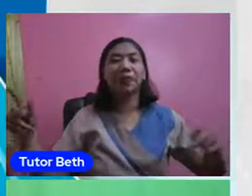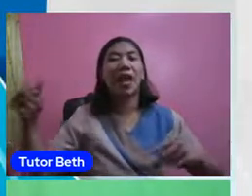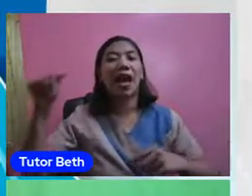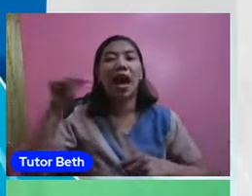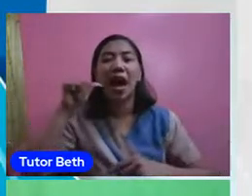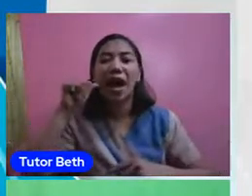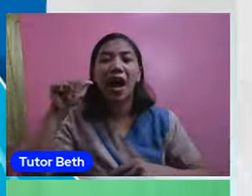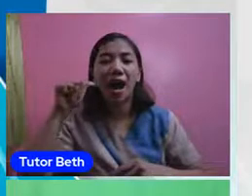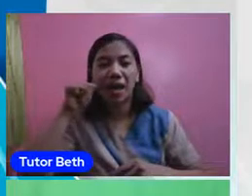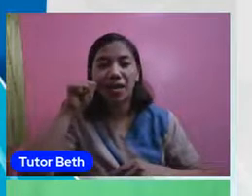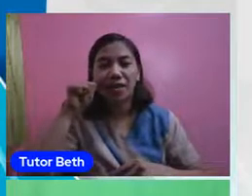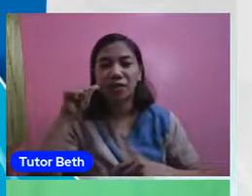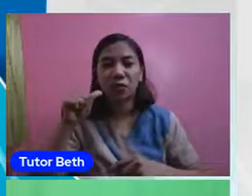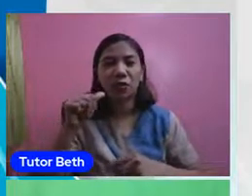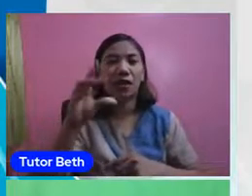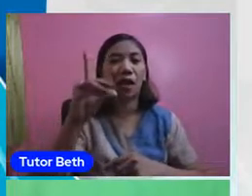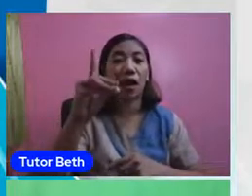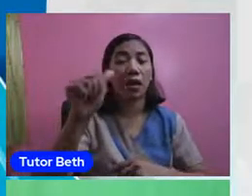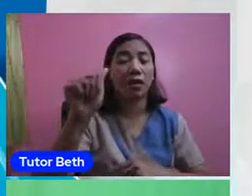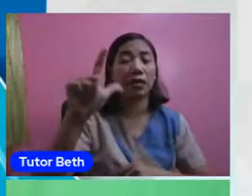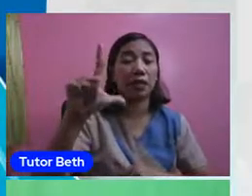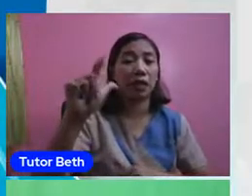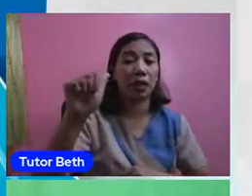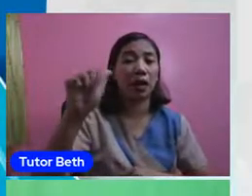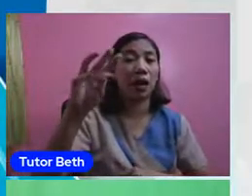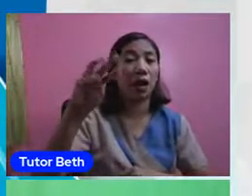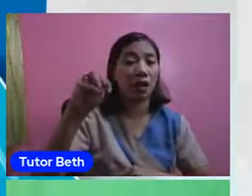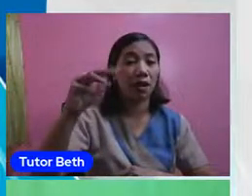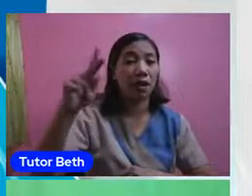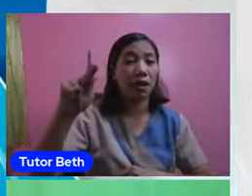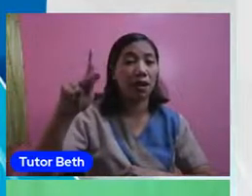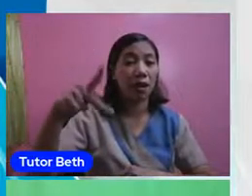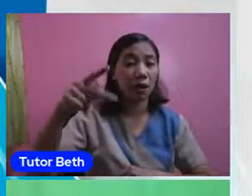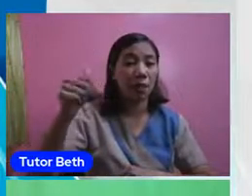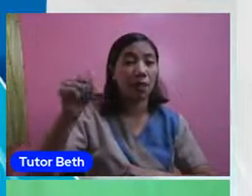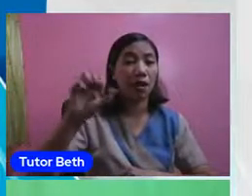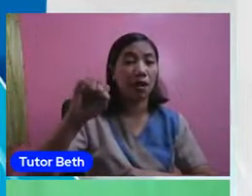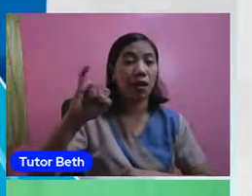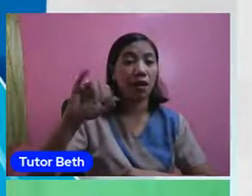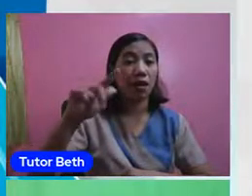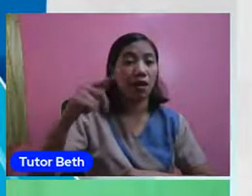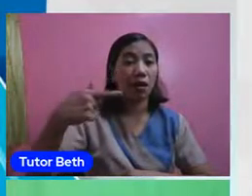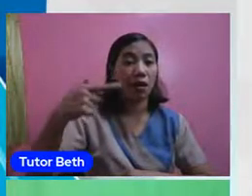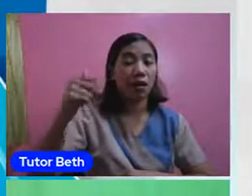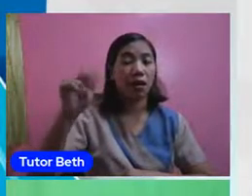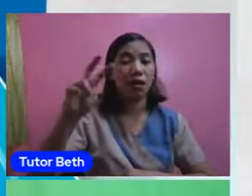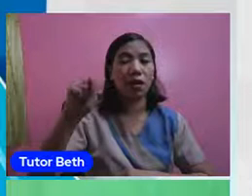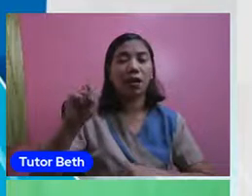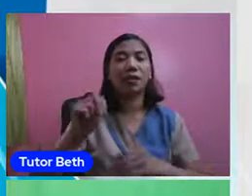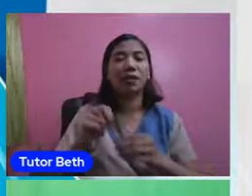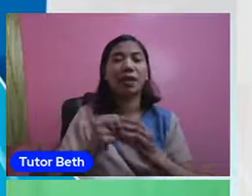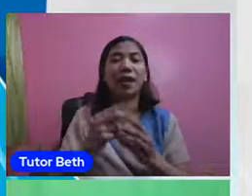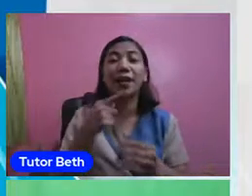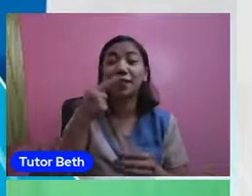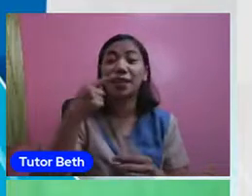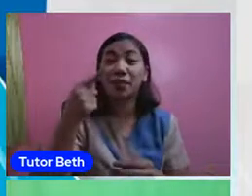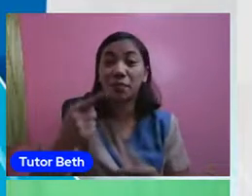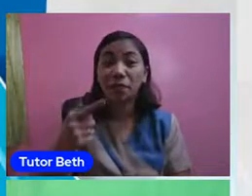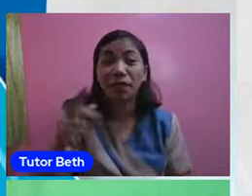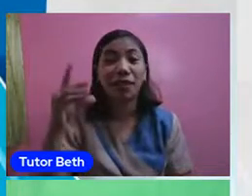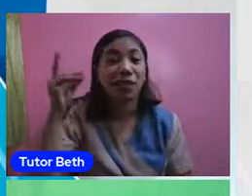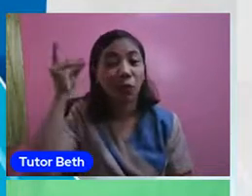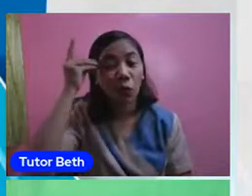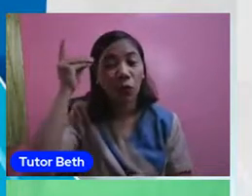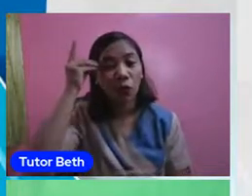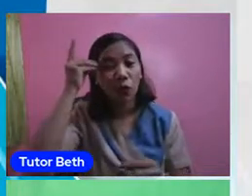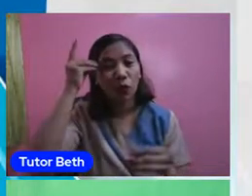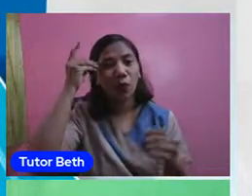dalampasigan. Okay. Sabi ni Dondi, kalangitan. Okay.